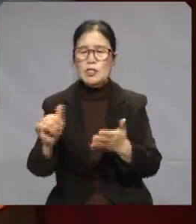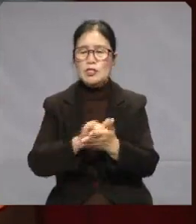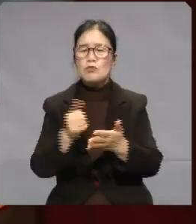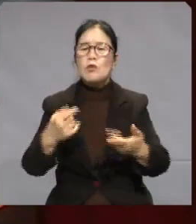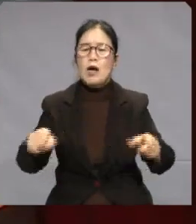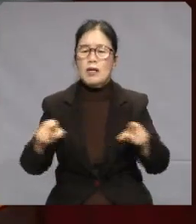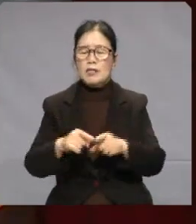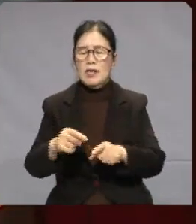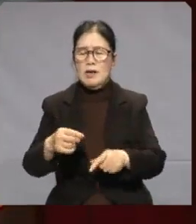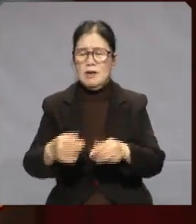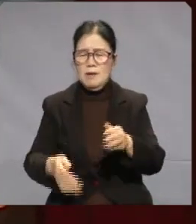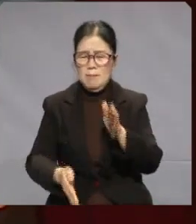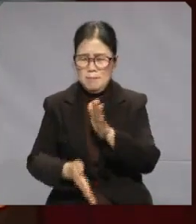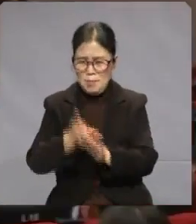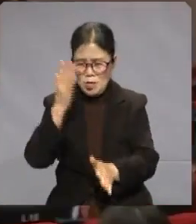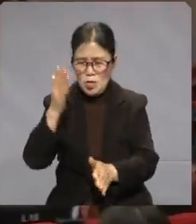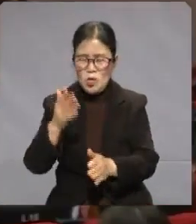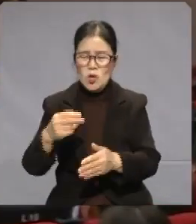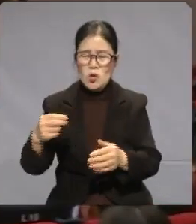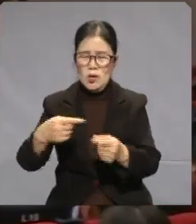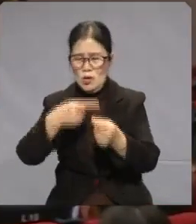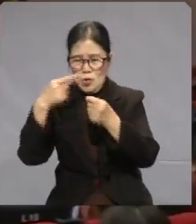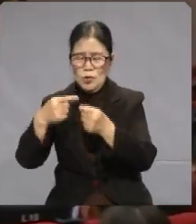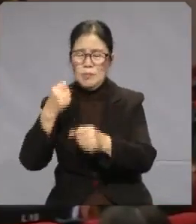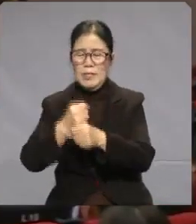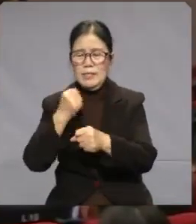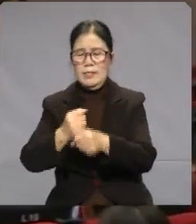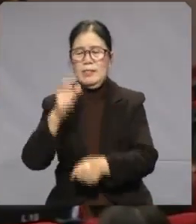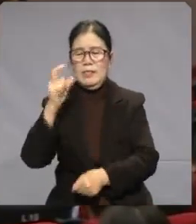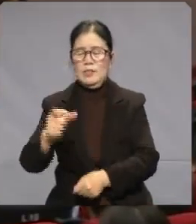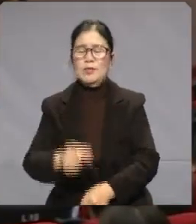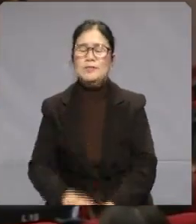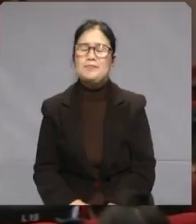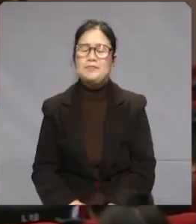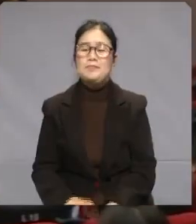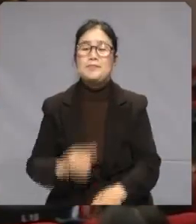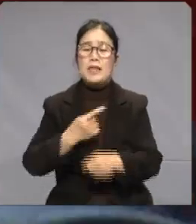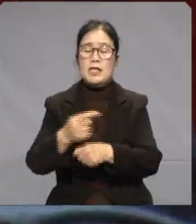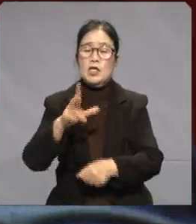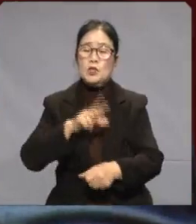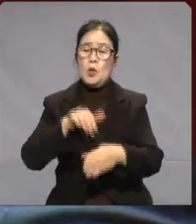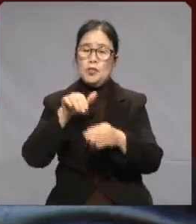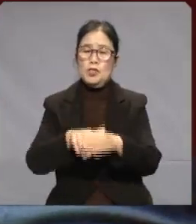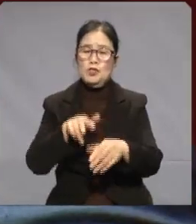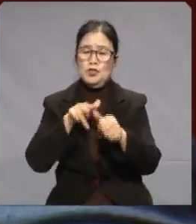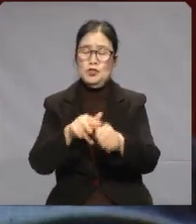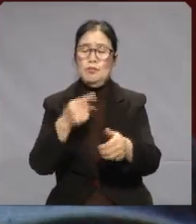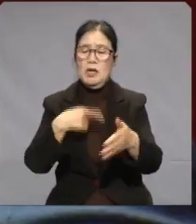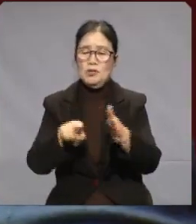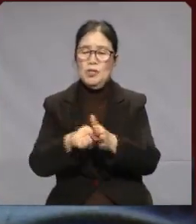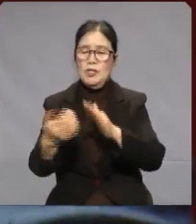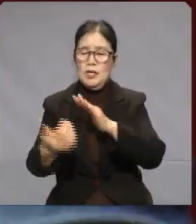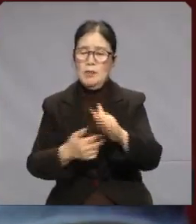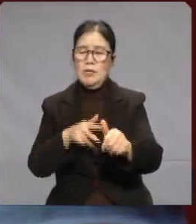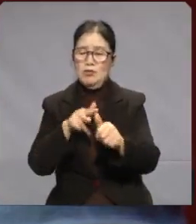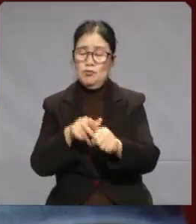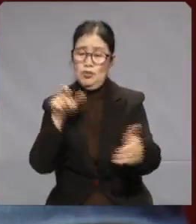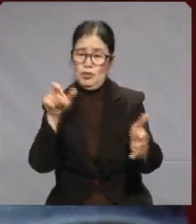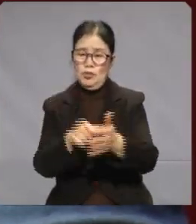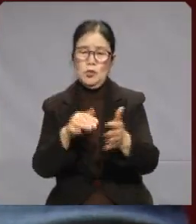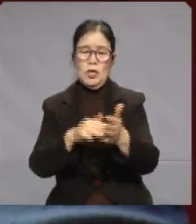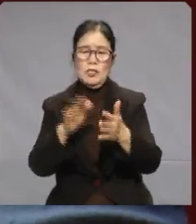함께 초일류 도시로 발전해 나가야 한다고 강조했습니다. 김 청장은 내년 총선 출마를 위해 예비 후보 등록을 한뒤